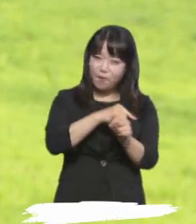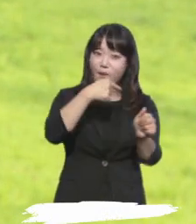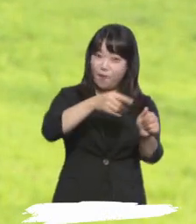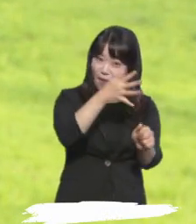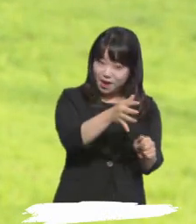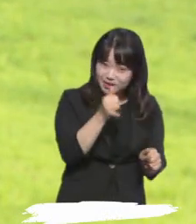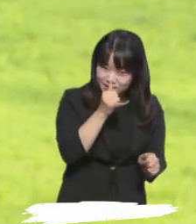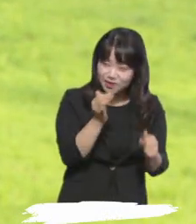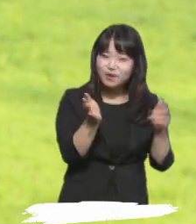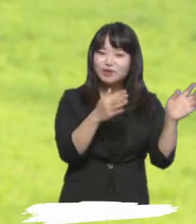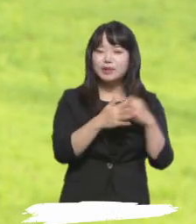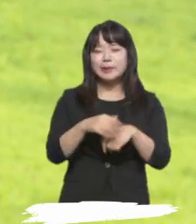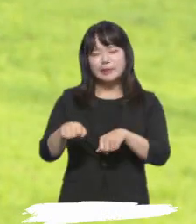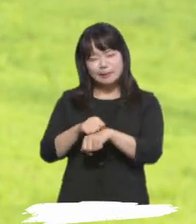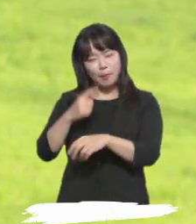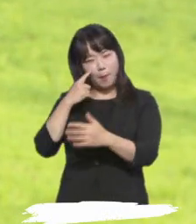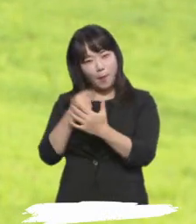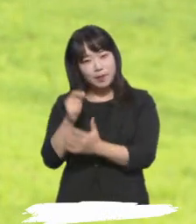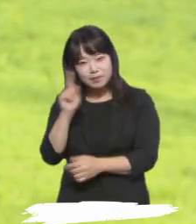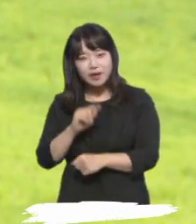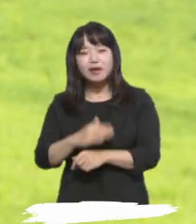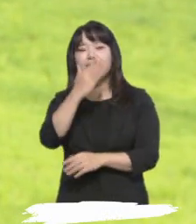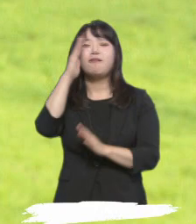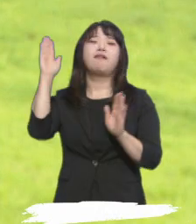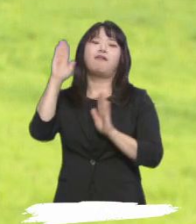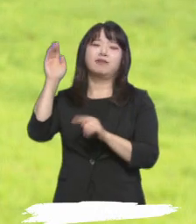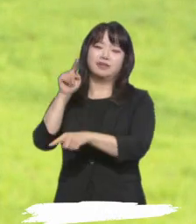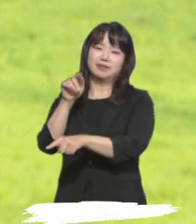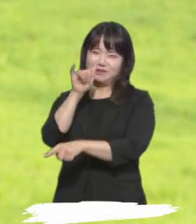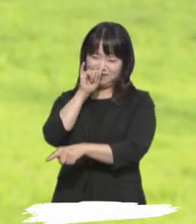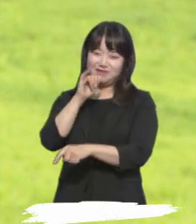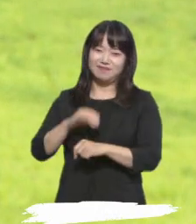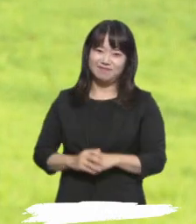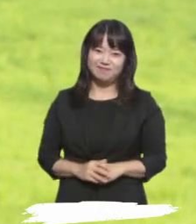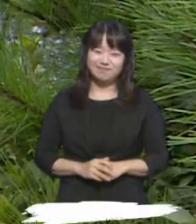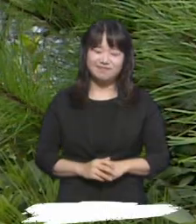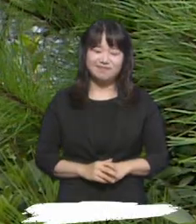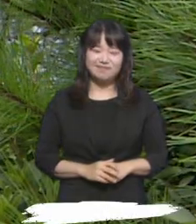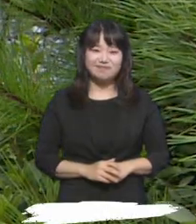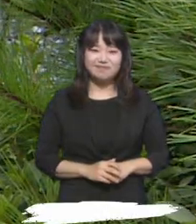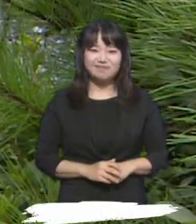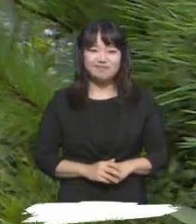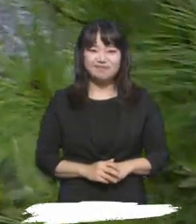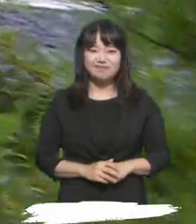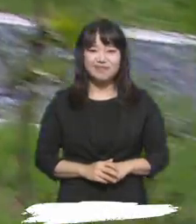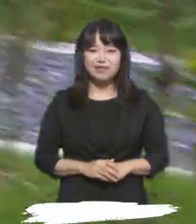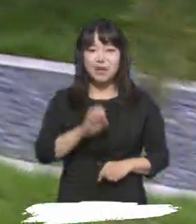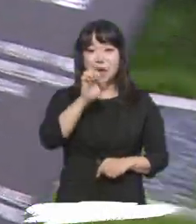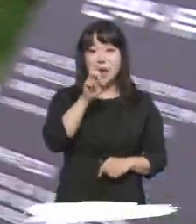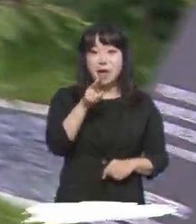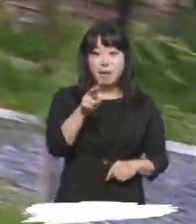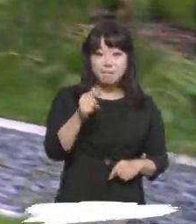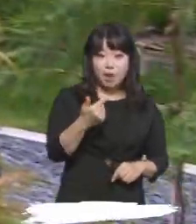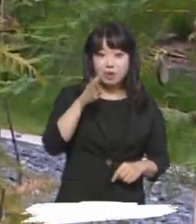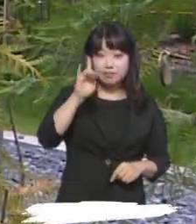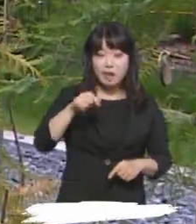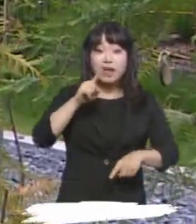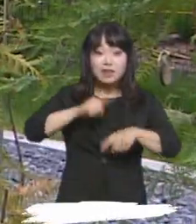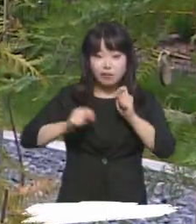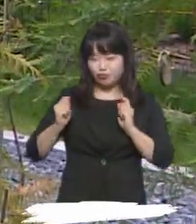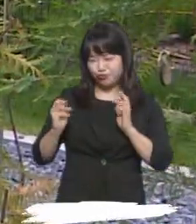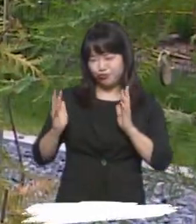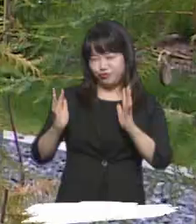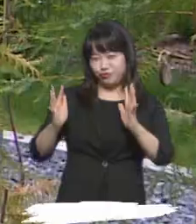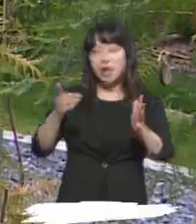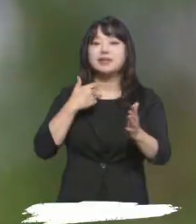있고 저희는 특별하게 청소년 프로그램이 특화되어 있습니다. 편백나무 체험 공간도